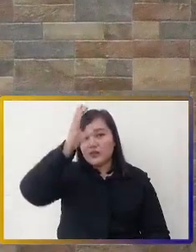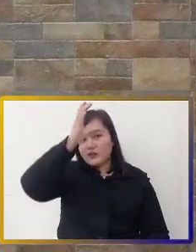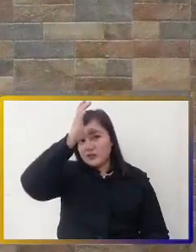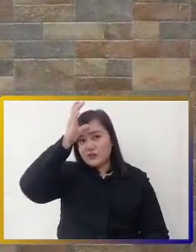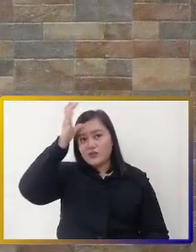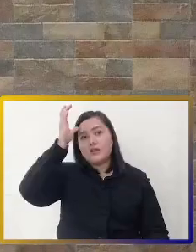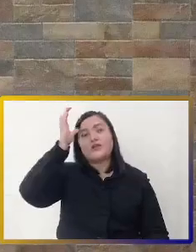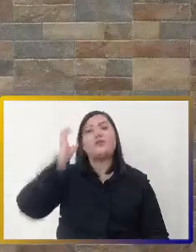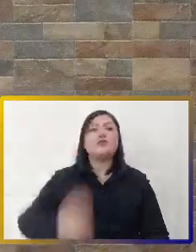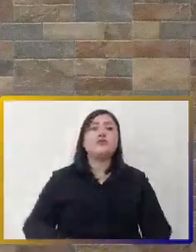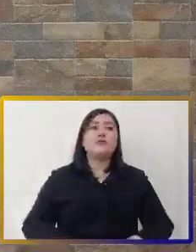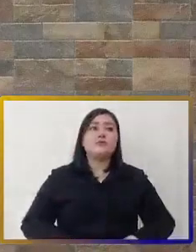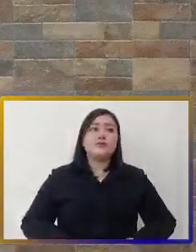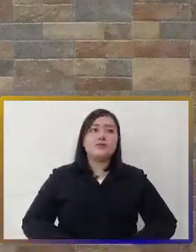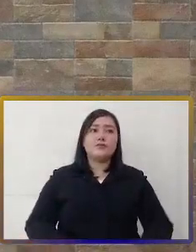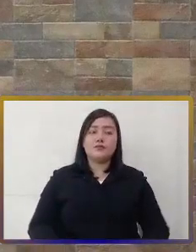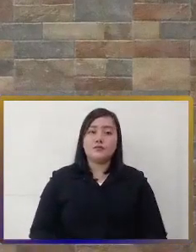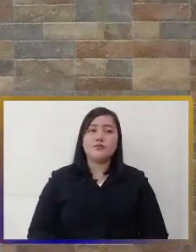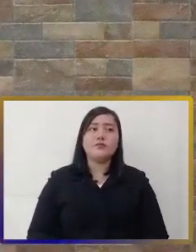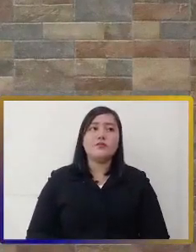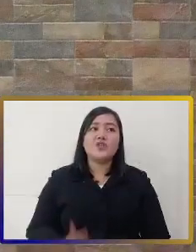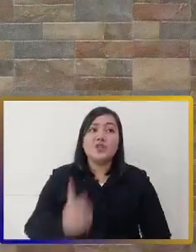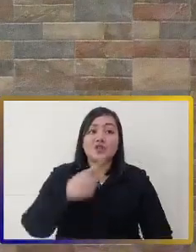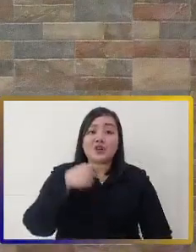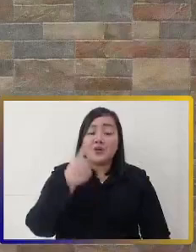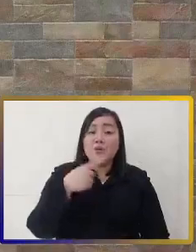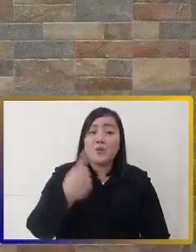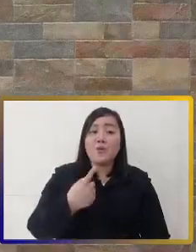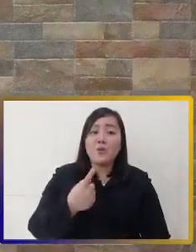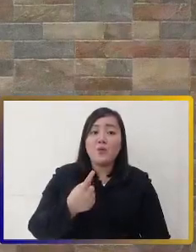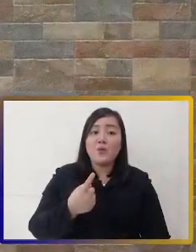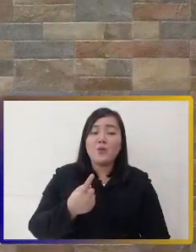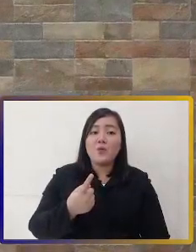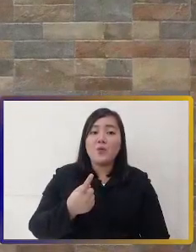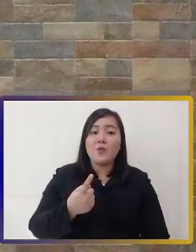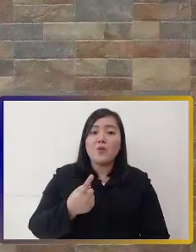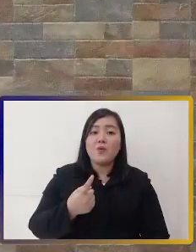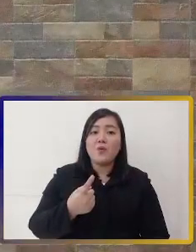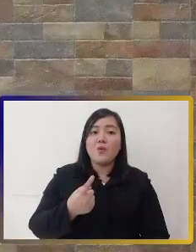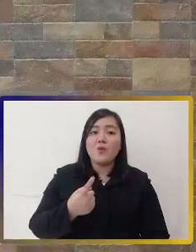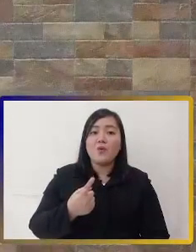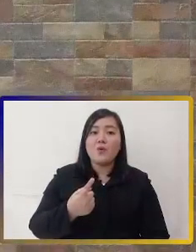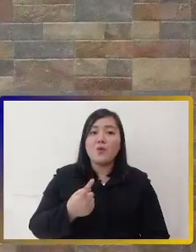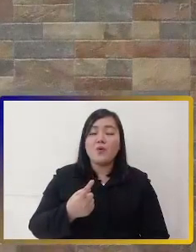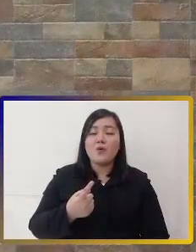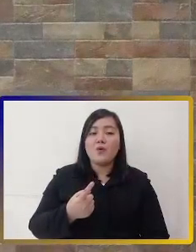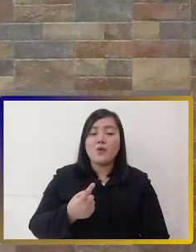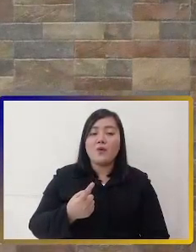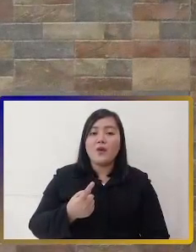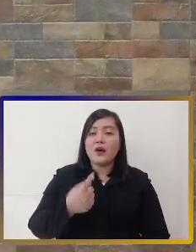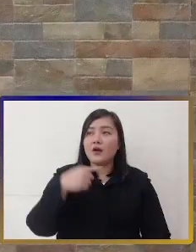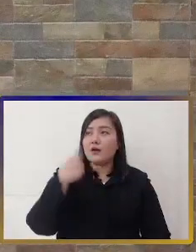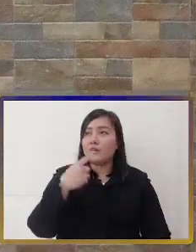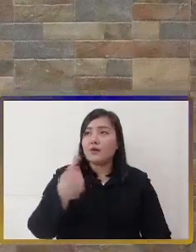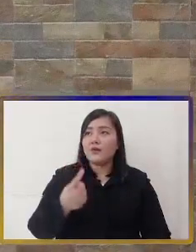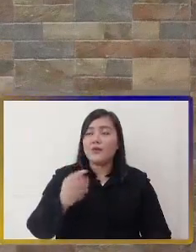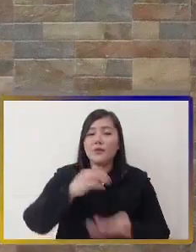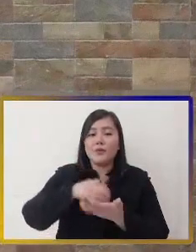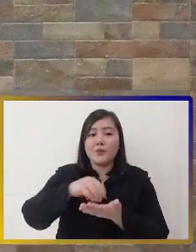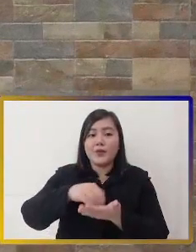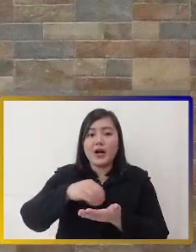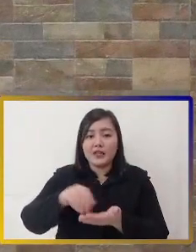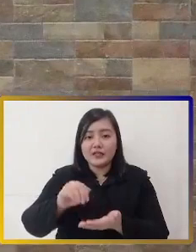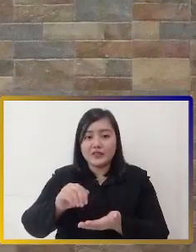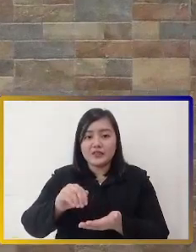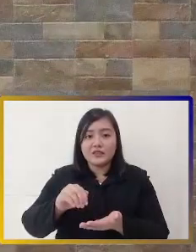ng mga practices na meron sa Old Testament time, sa priestly order, sino lahat na nagpa-practice niyan nasa sa